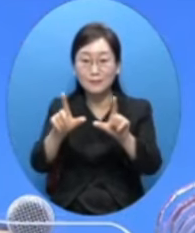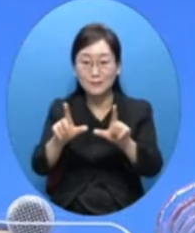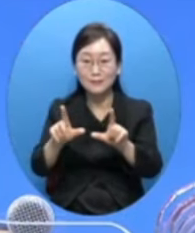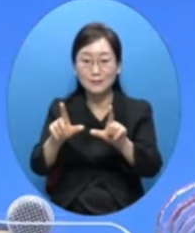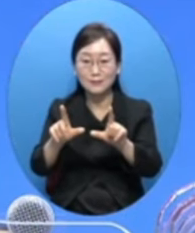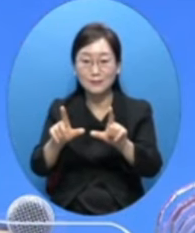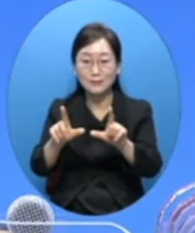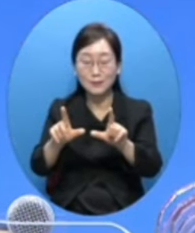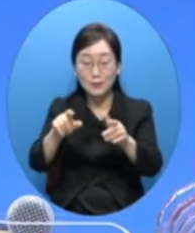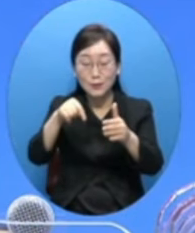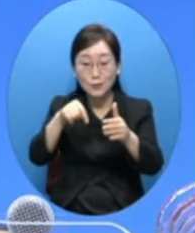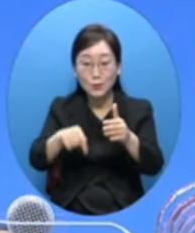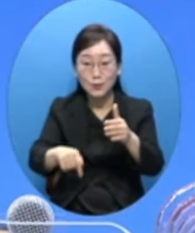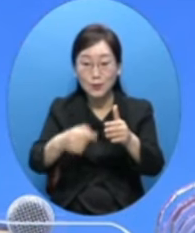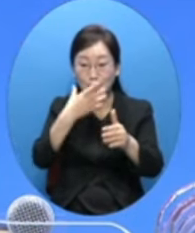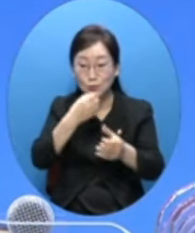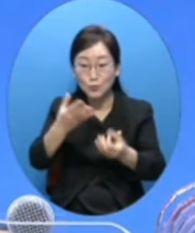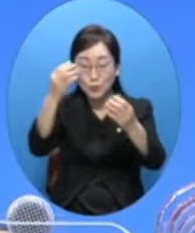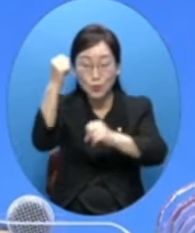축복의 기준이